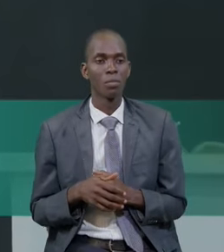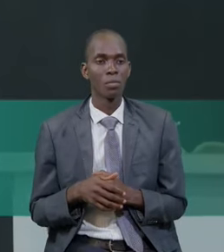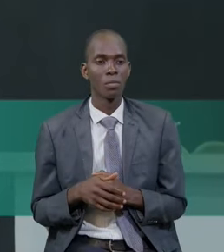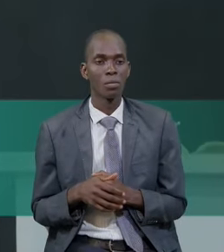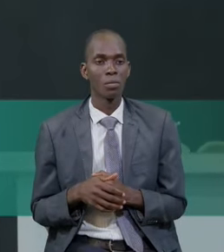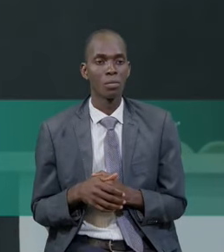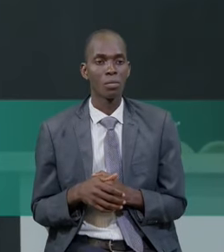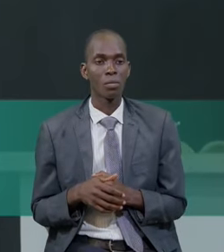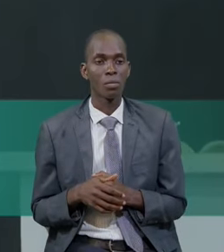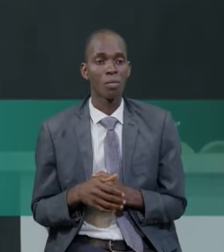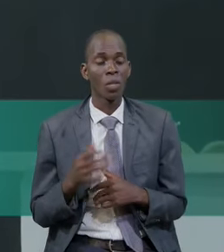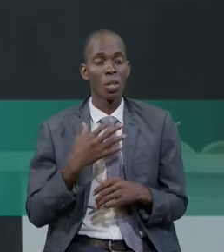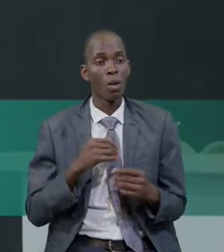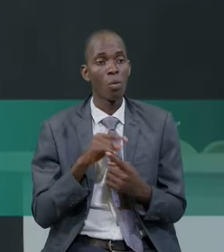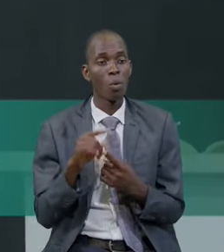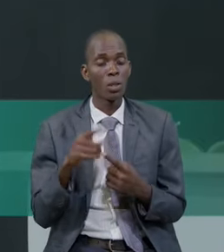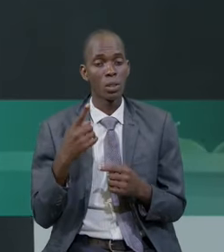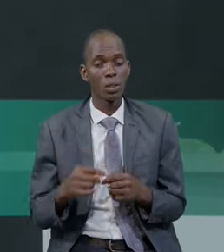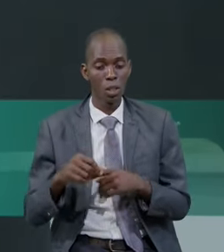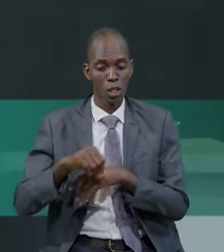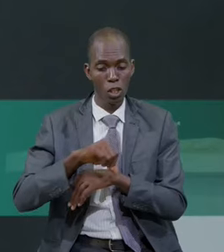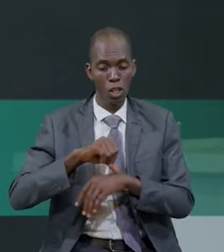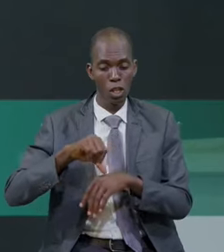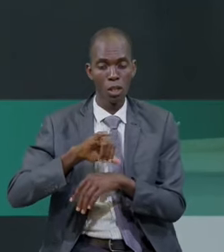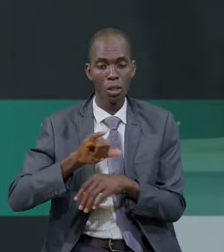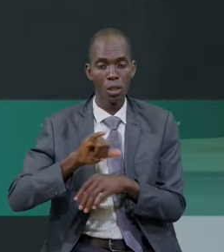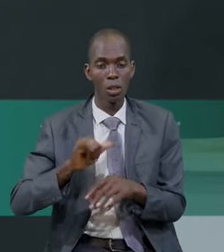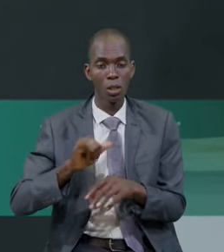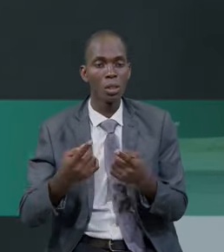Et quand l'onction est venue sur lui,